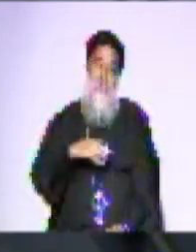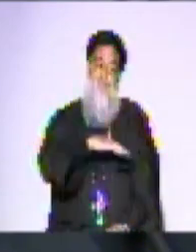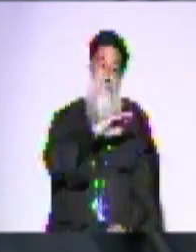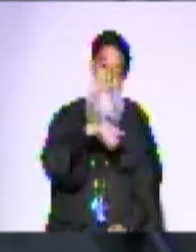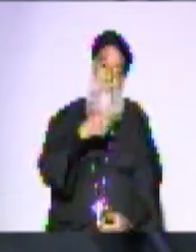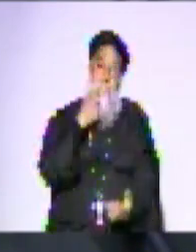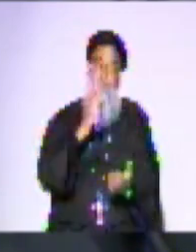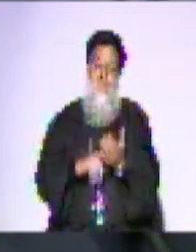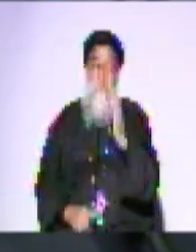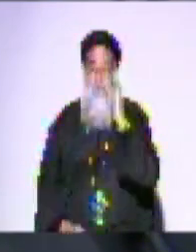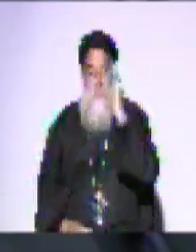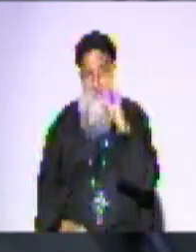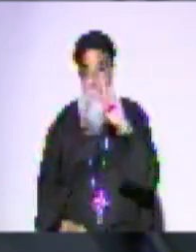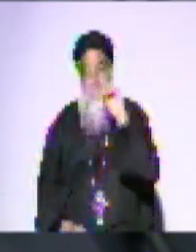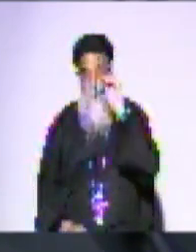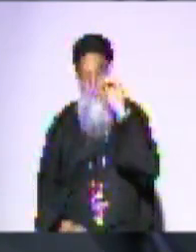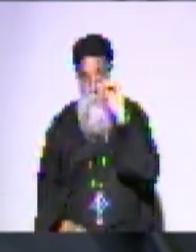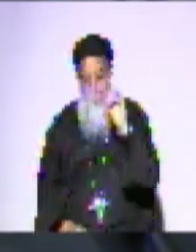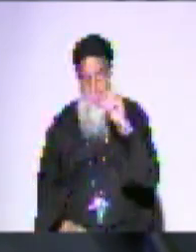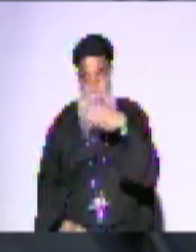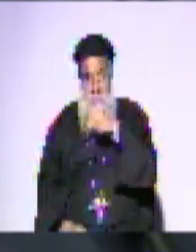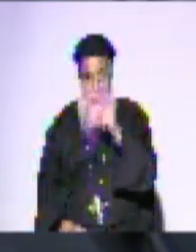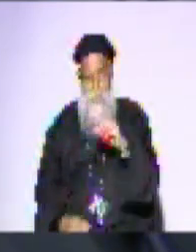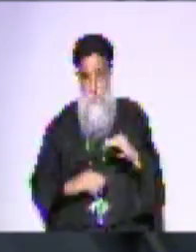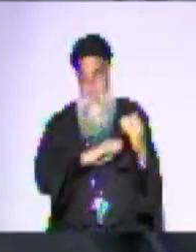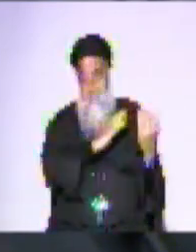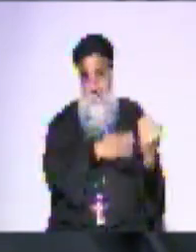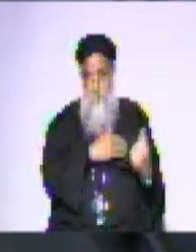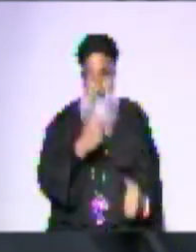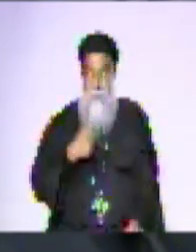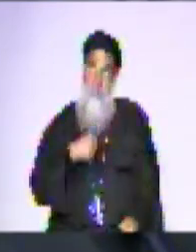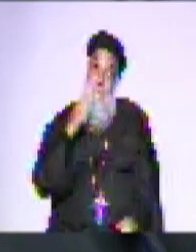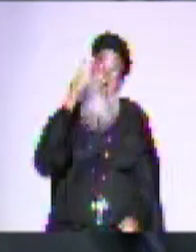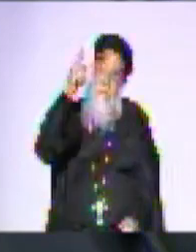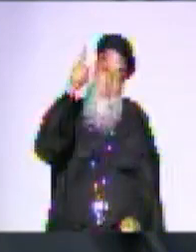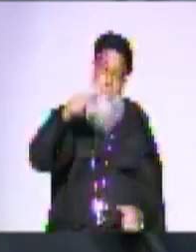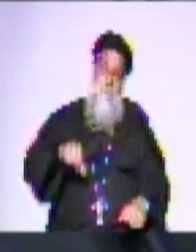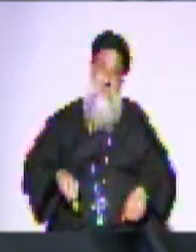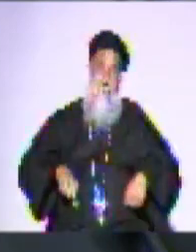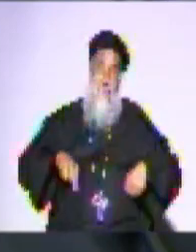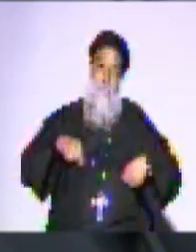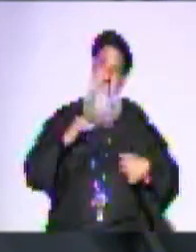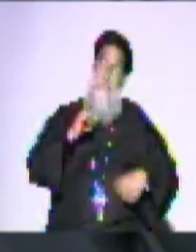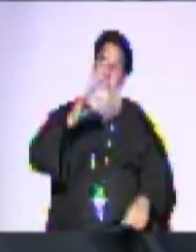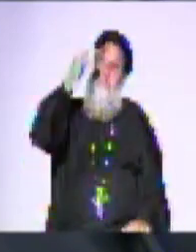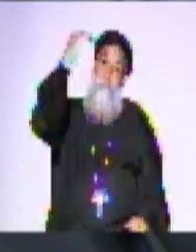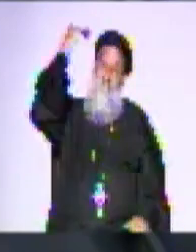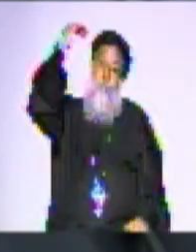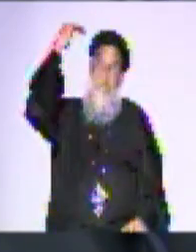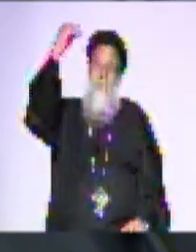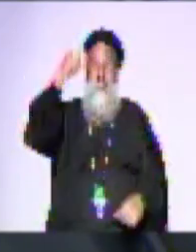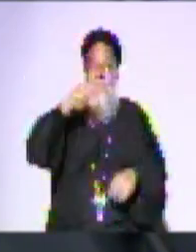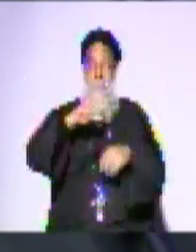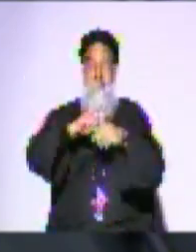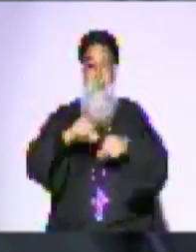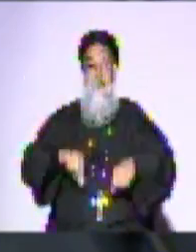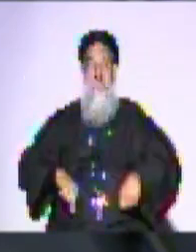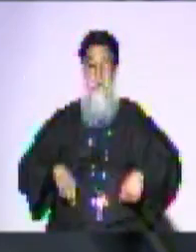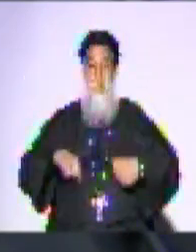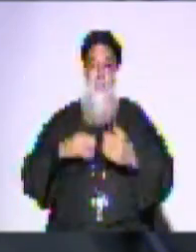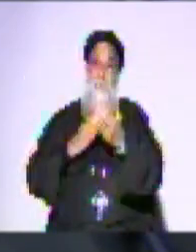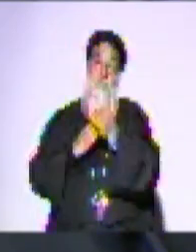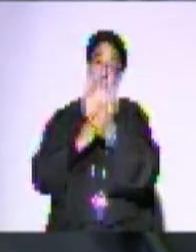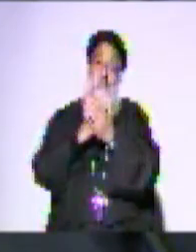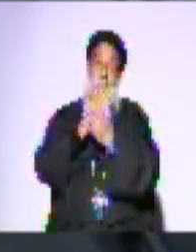المسيح: الحق الحق أقول لكم، من يؤمن بي فله حياة أبدية. أيوة. أنا هو خبز الحياة لحد